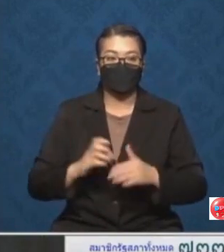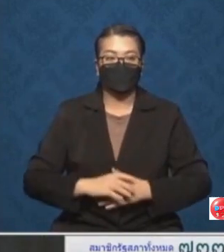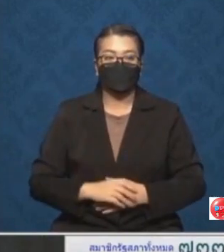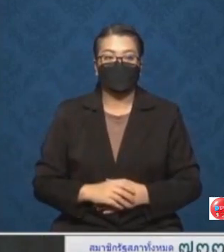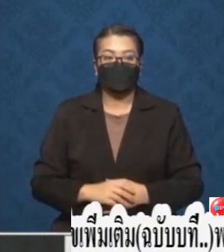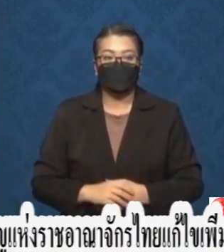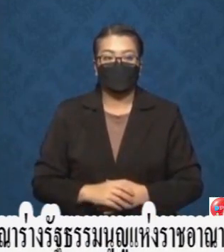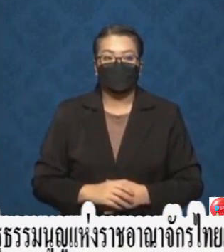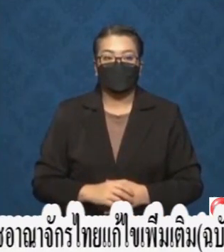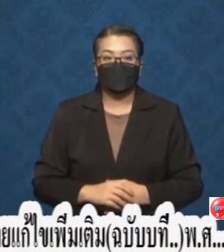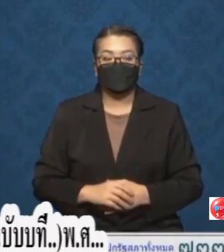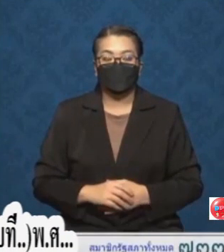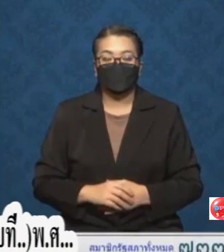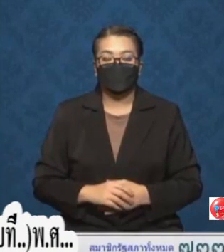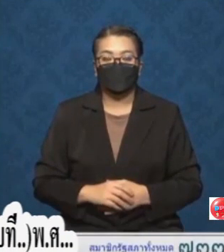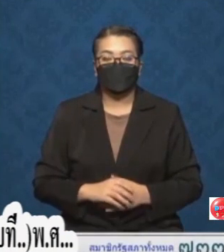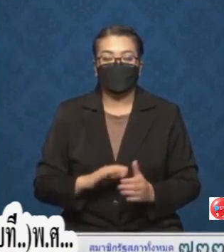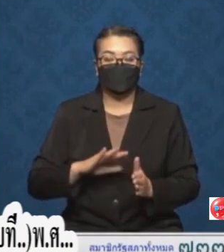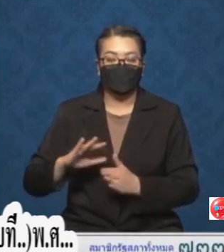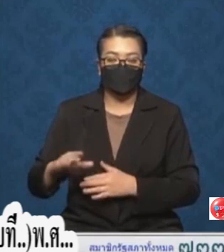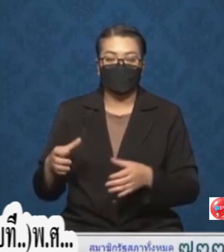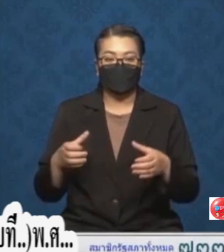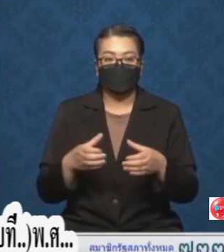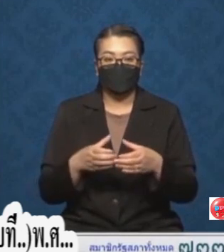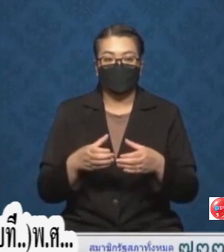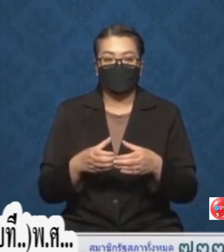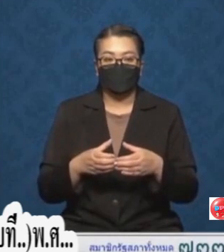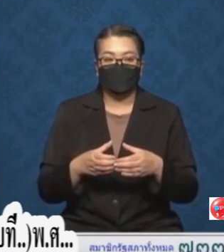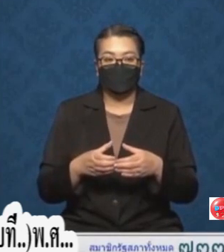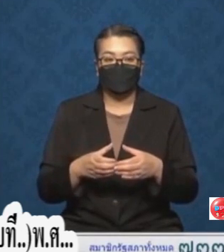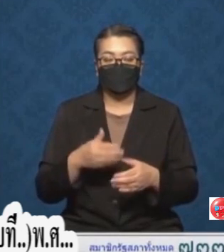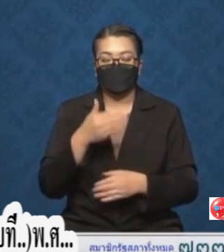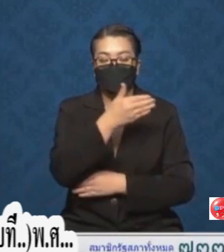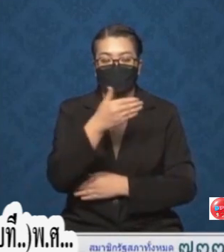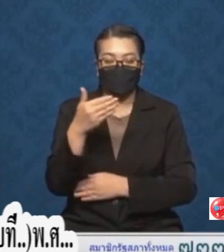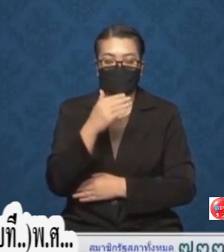ถูกต้องครับต่อไปพรรคประชาชาติ1ท่านครับ